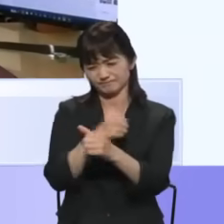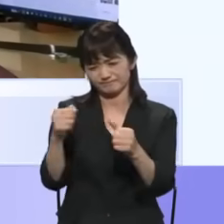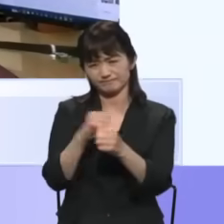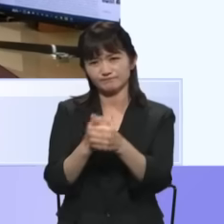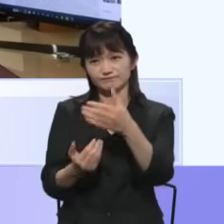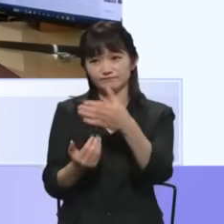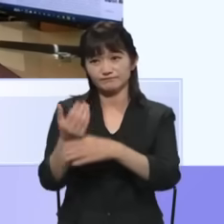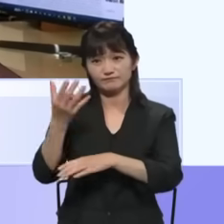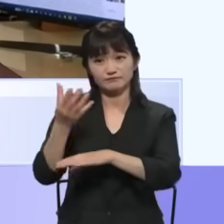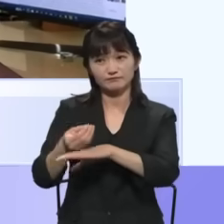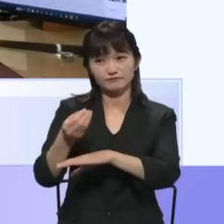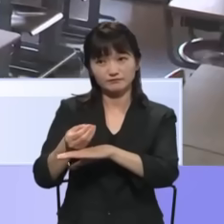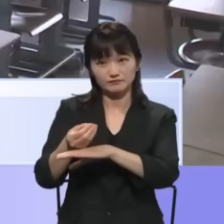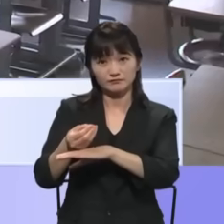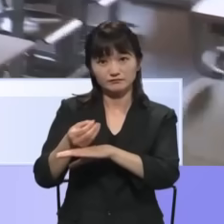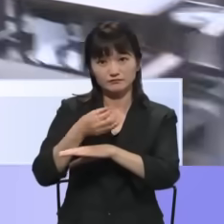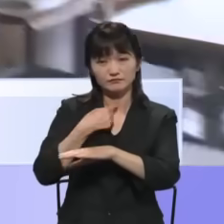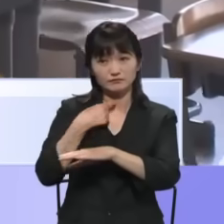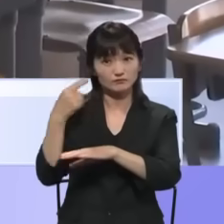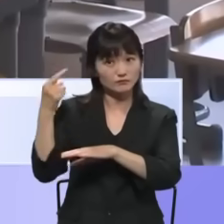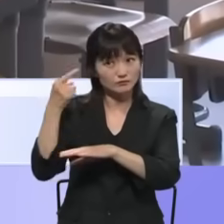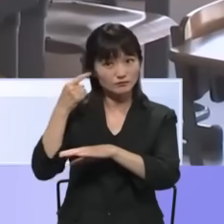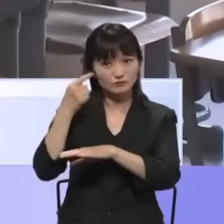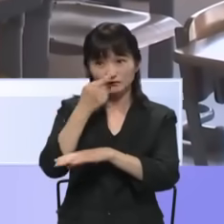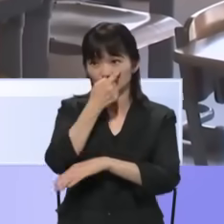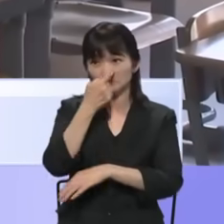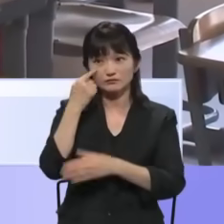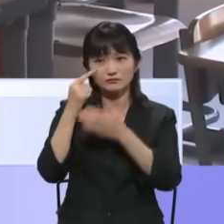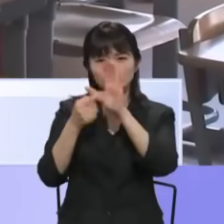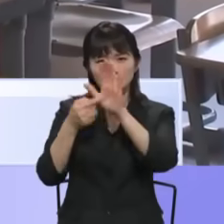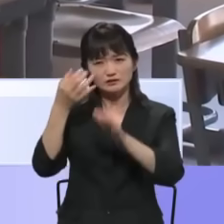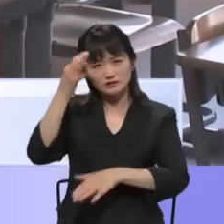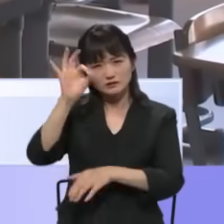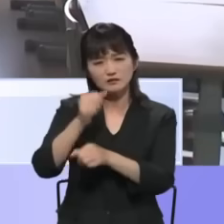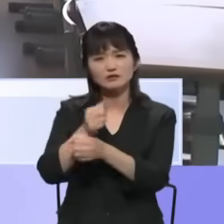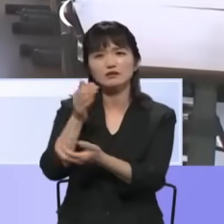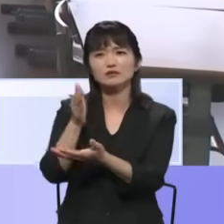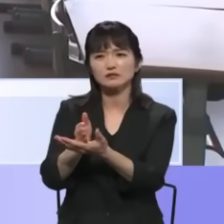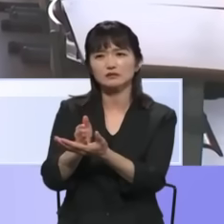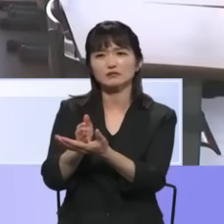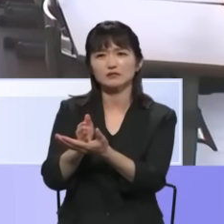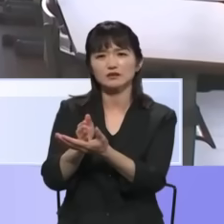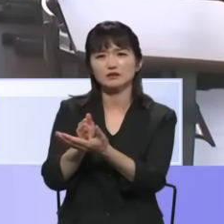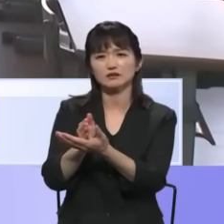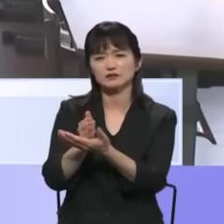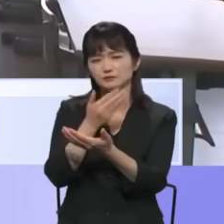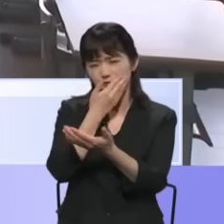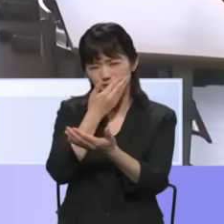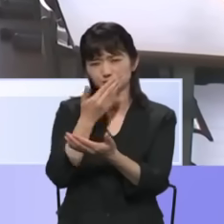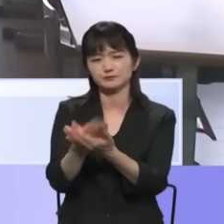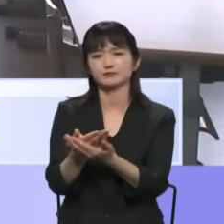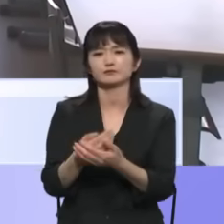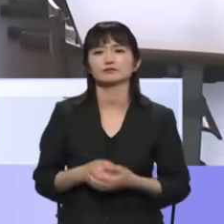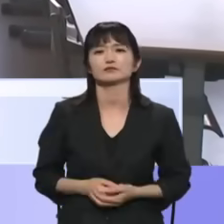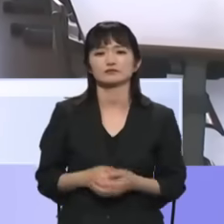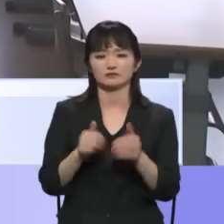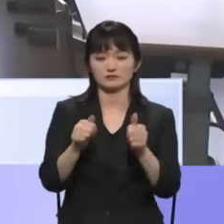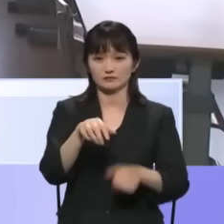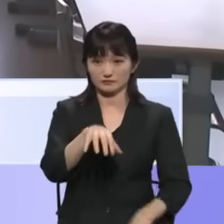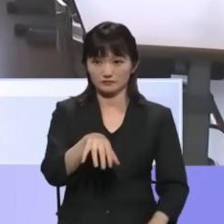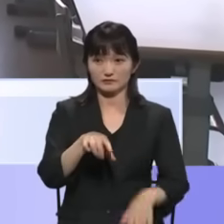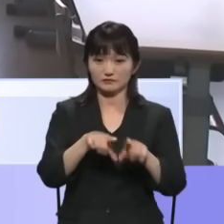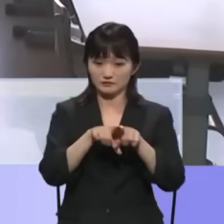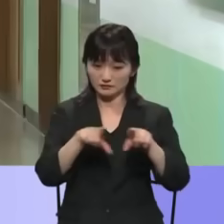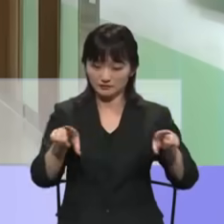있어서 이런 녹취 파일이나 음성을 음성에 증거 능력을 인정할 것인가 이게 항상 쟁점이 되거든요 근데 우리 법원에서는 좀